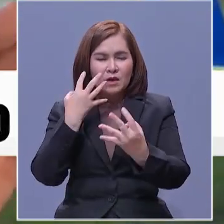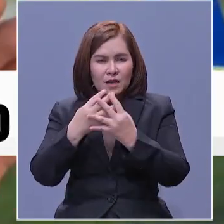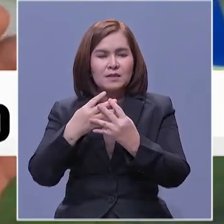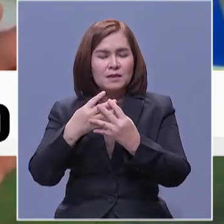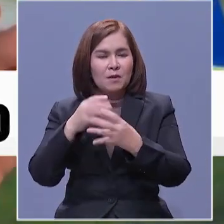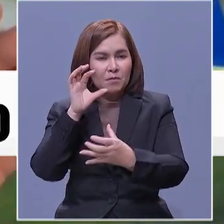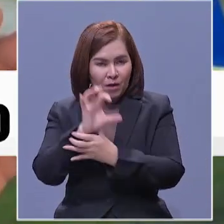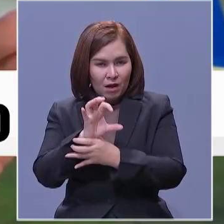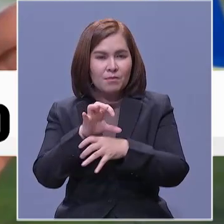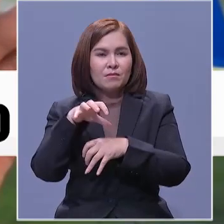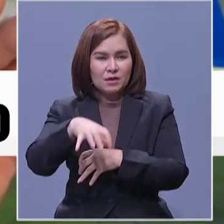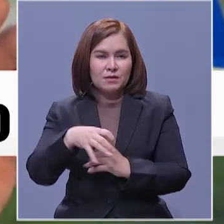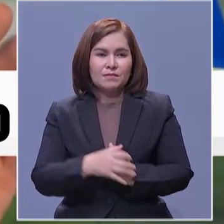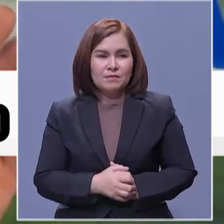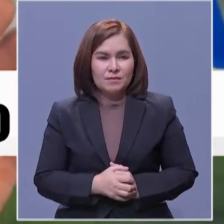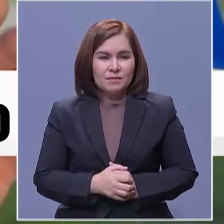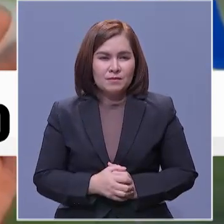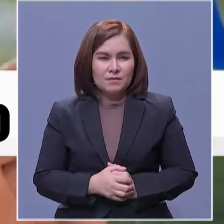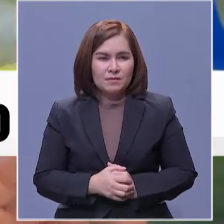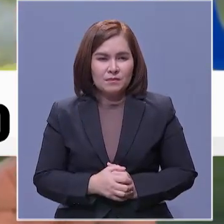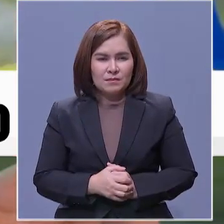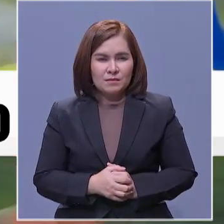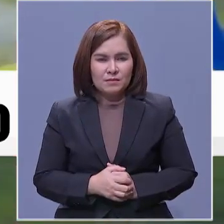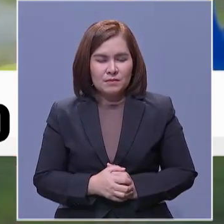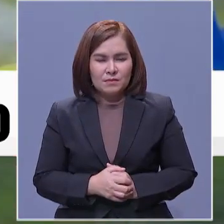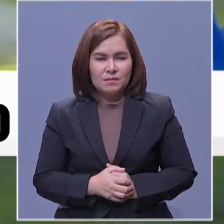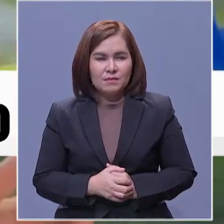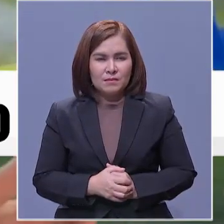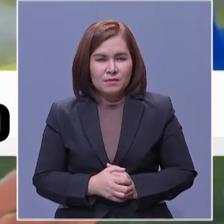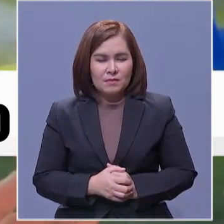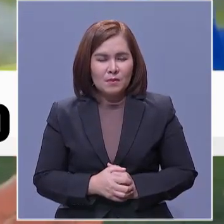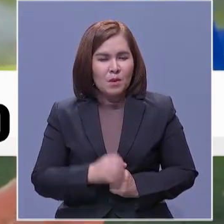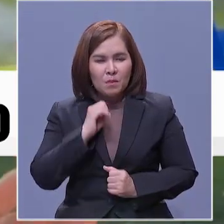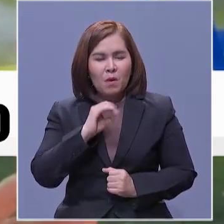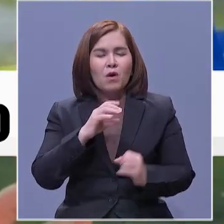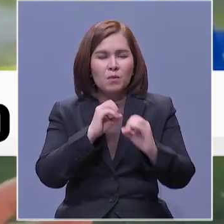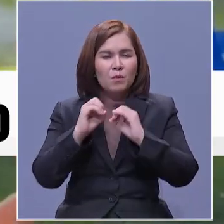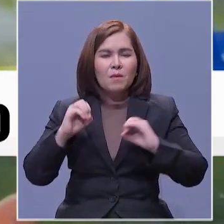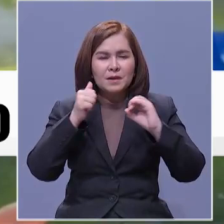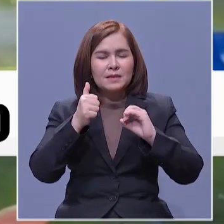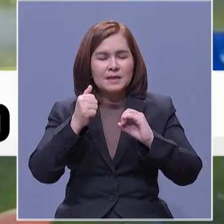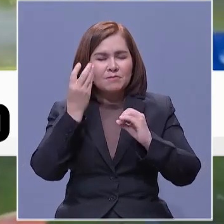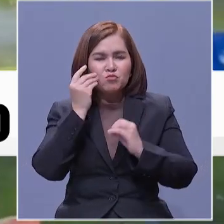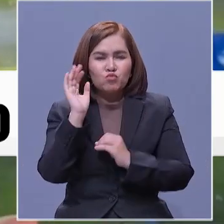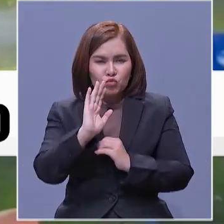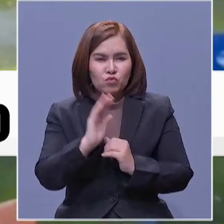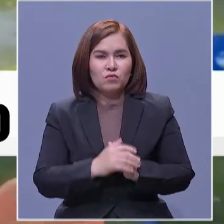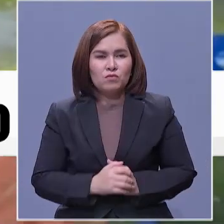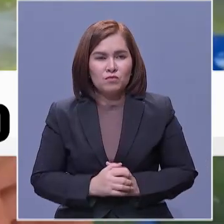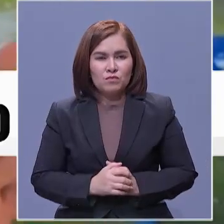แต่ก็ยังไม่มีอะไรที่จะหนักใจคือว่า